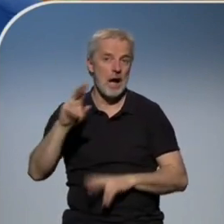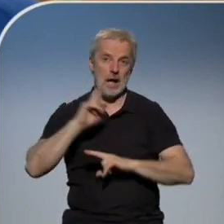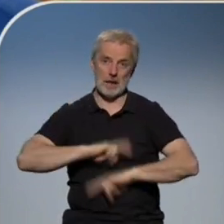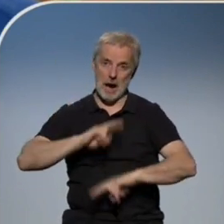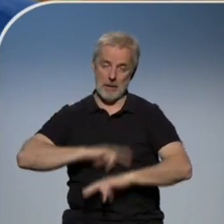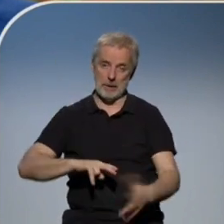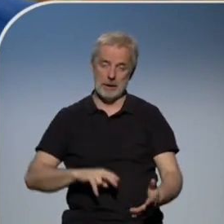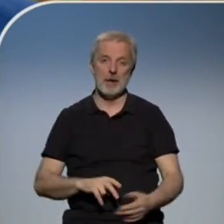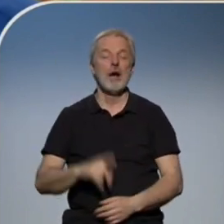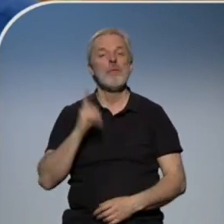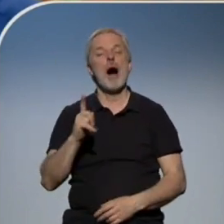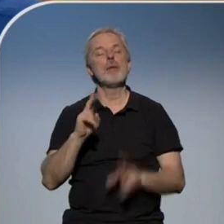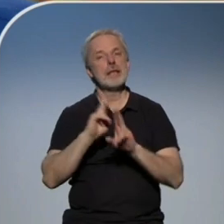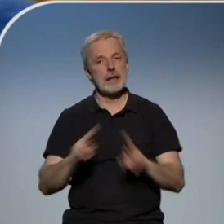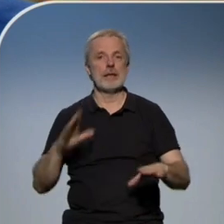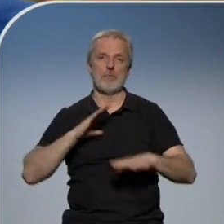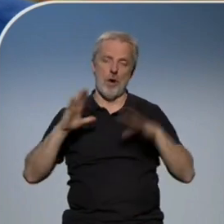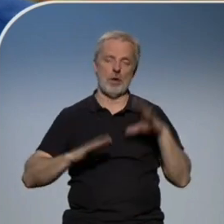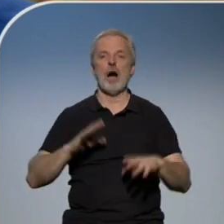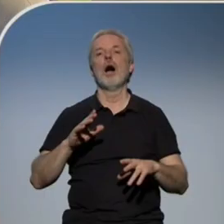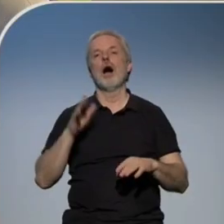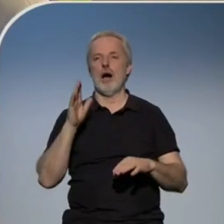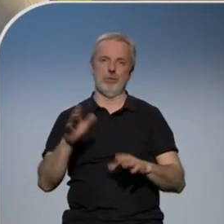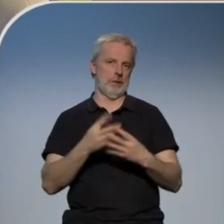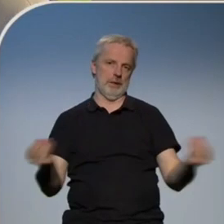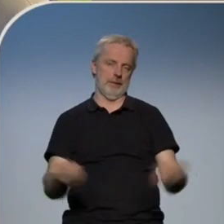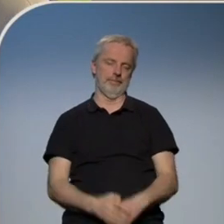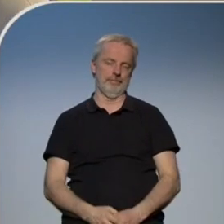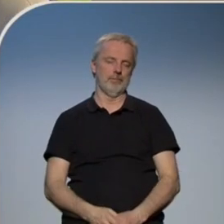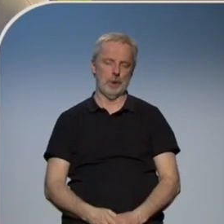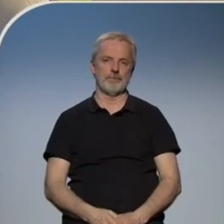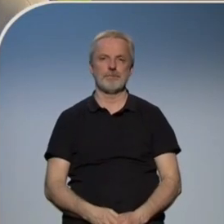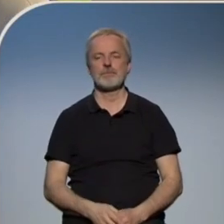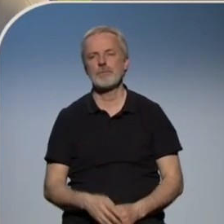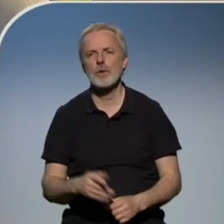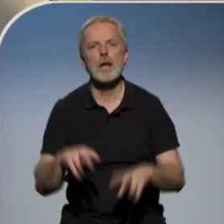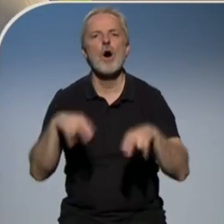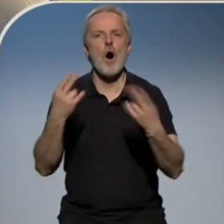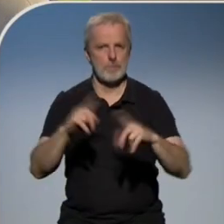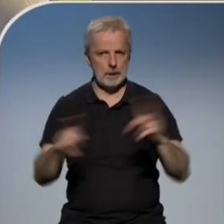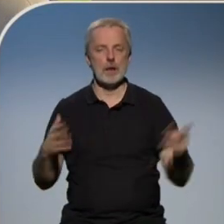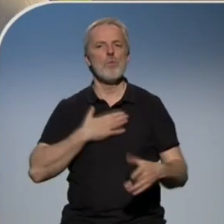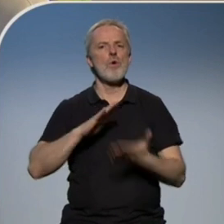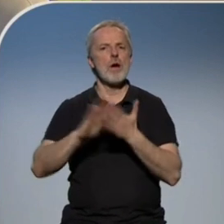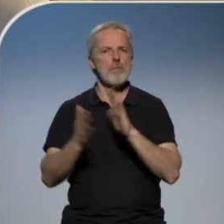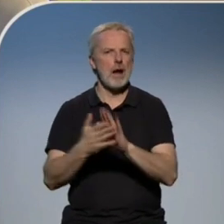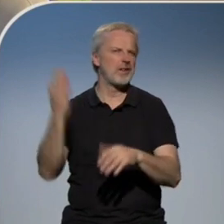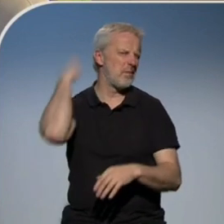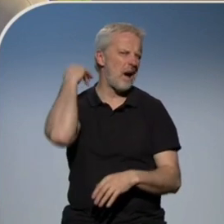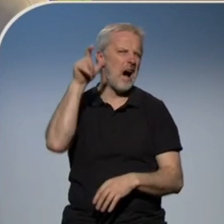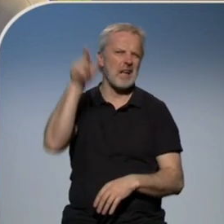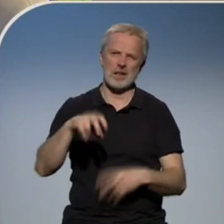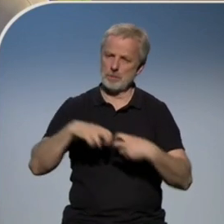klid, pohoda, radost a ty problémy můžou časem odeznít. Tady dotaz. Manžel má dlouhodobé problémy s páteří od spoda až po krční